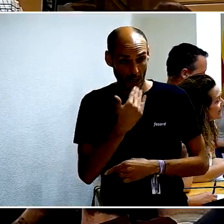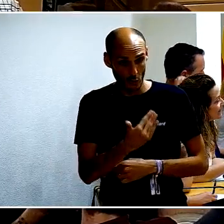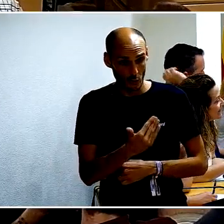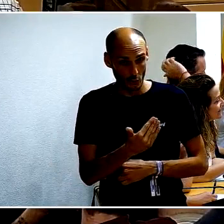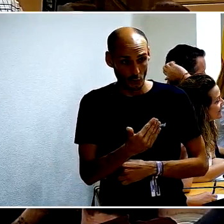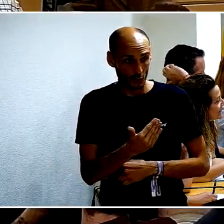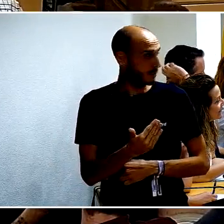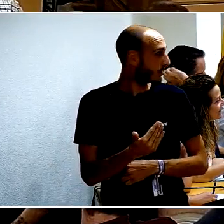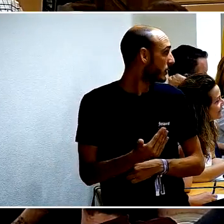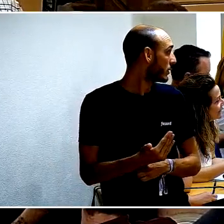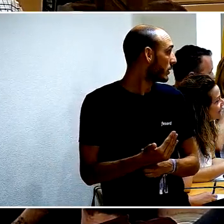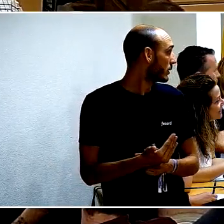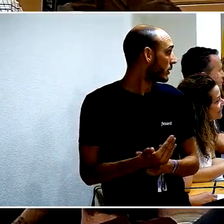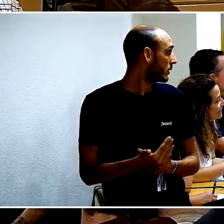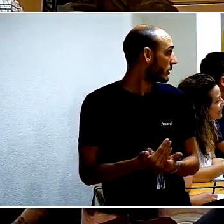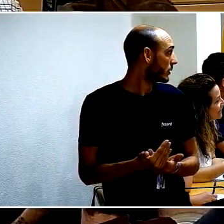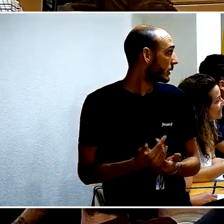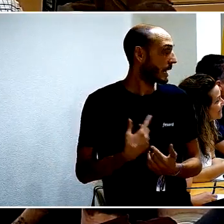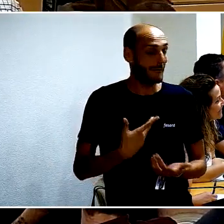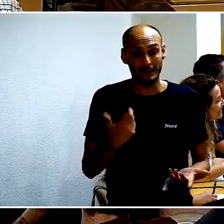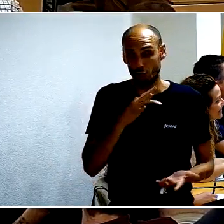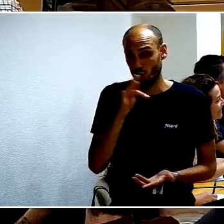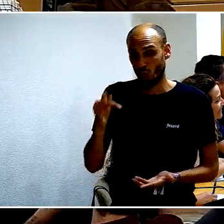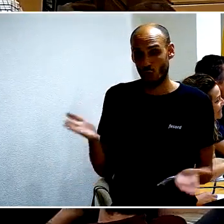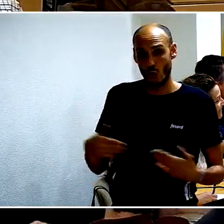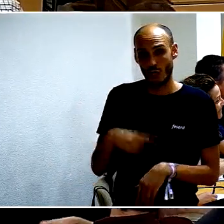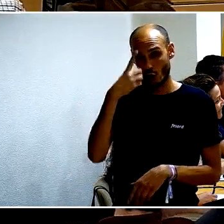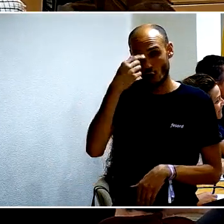no tenen la paraula. Jo crec que ja passem a la votació del punt, perquè no és un punt tant.